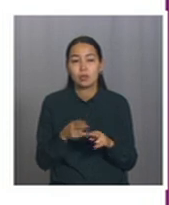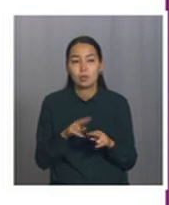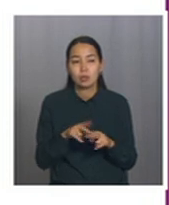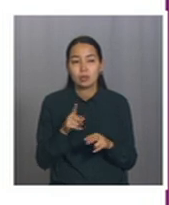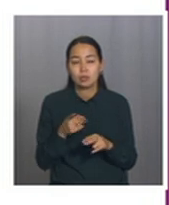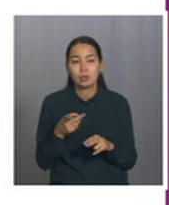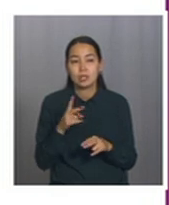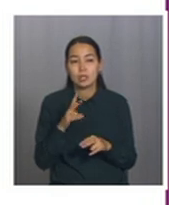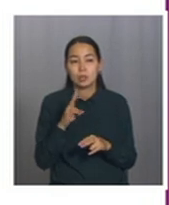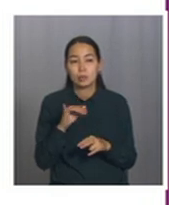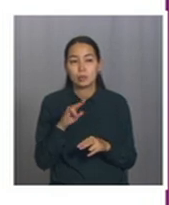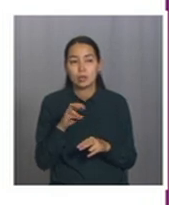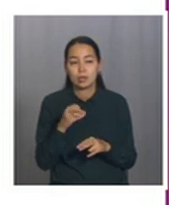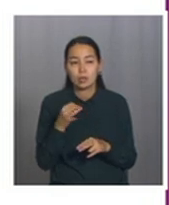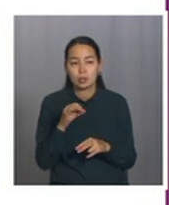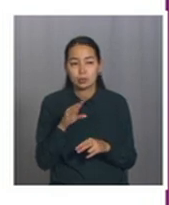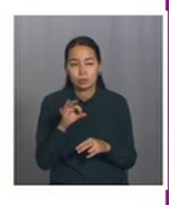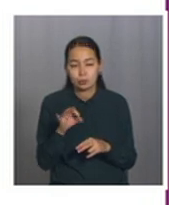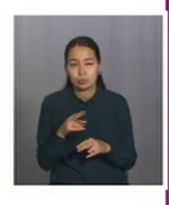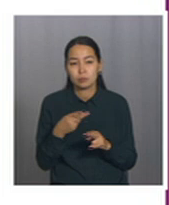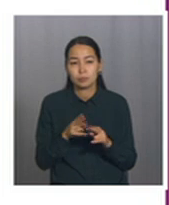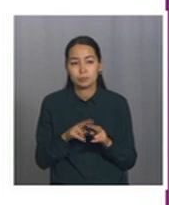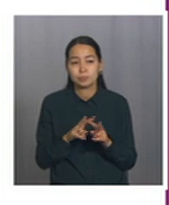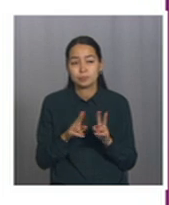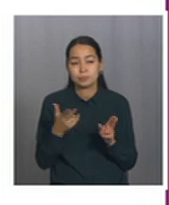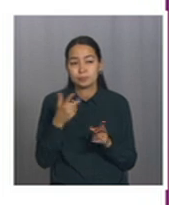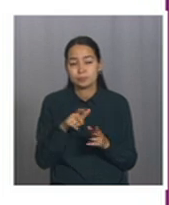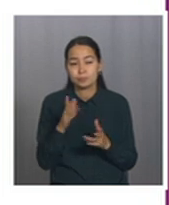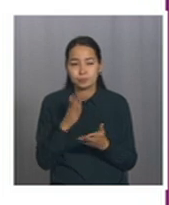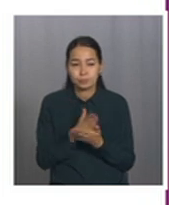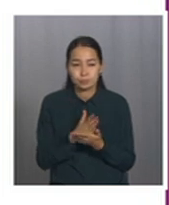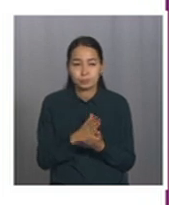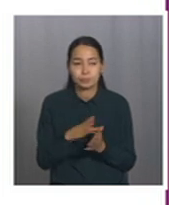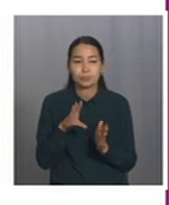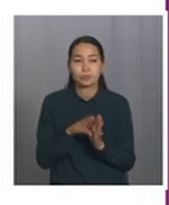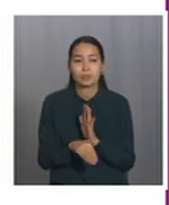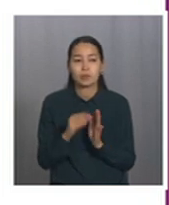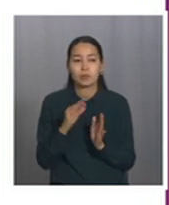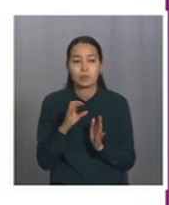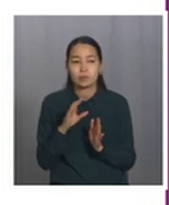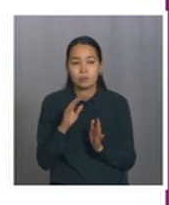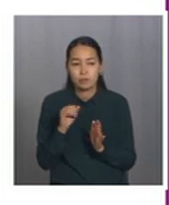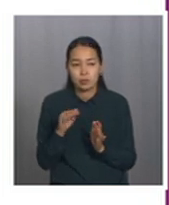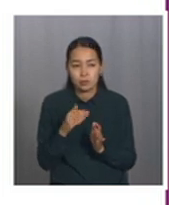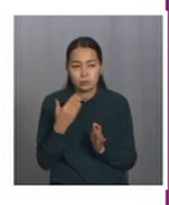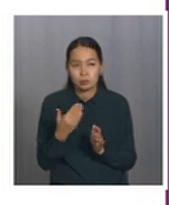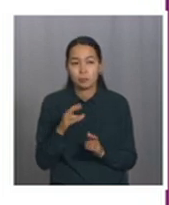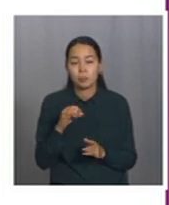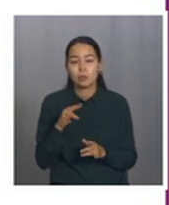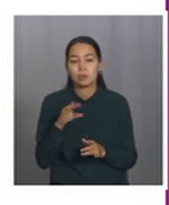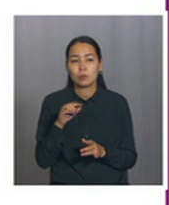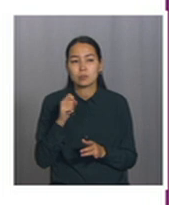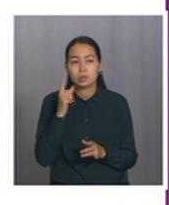нуклеотид. Нуклеотид экөөндө да 3 бөлүнөт. Анын курамында фосфат тобу, пентоза канты